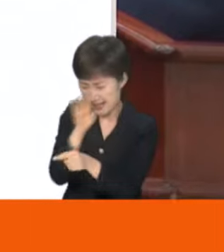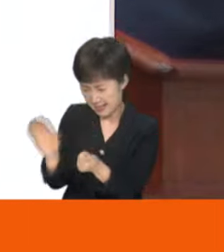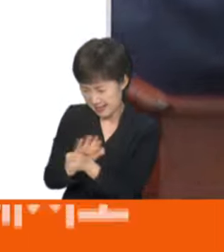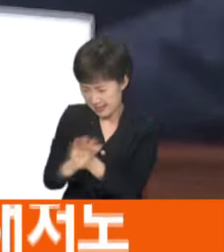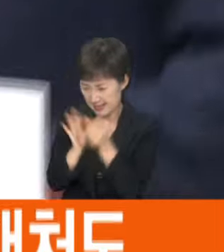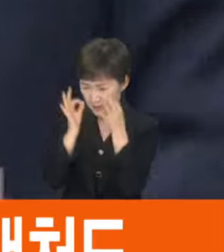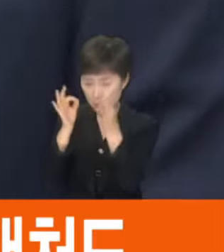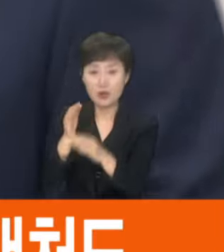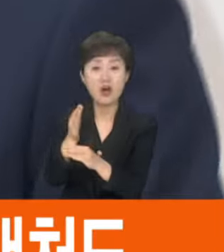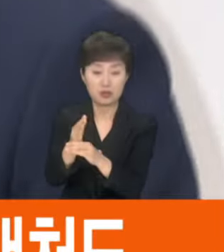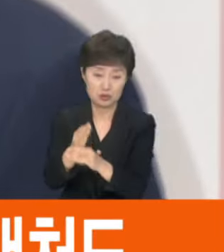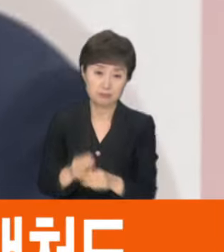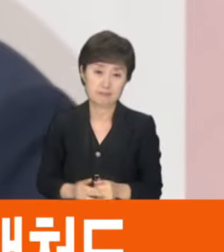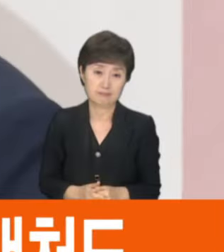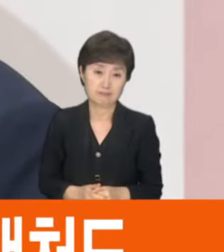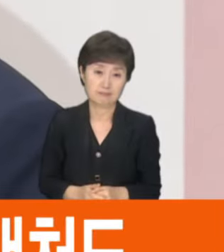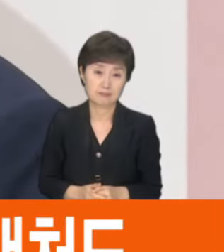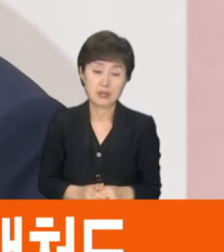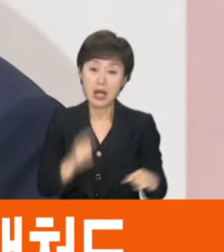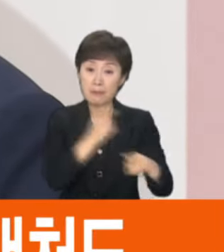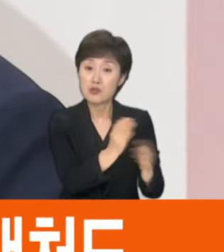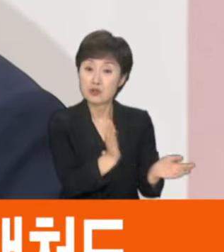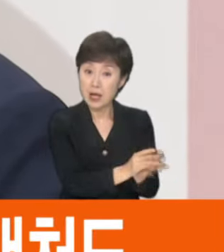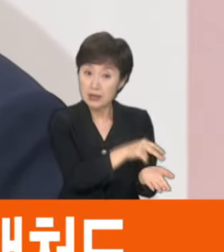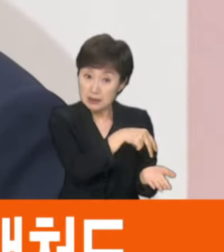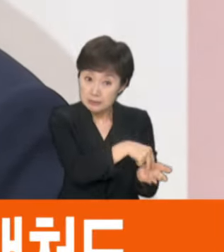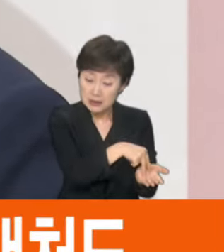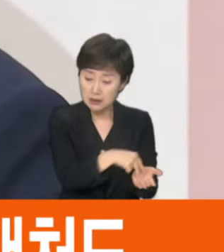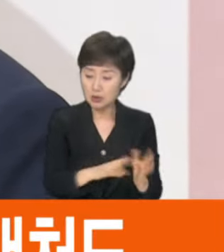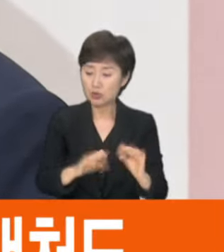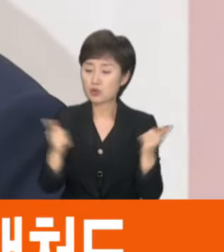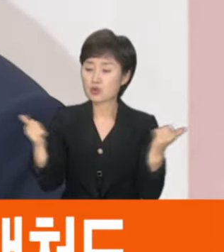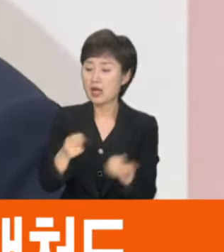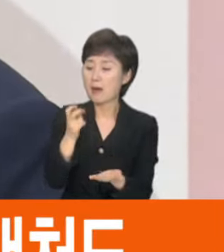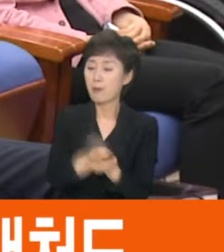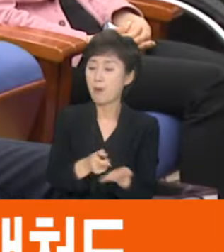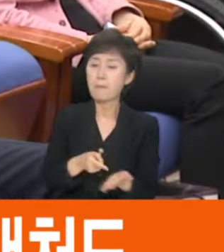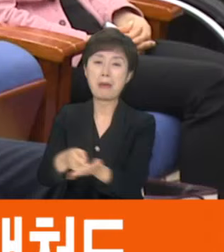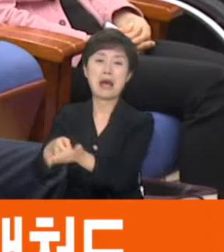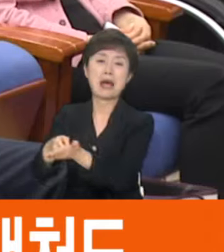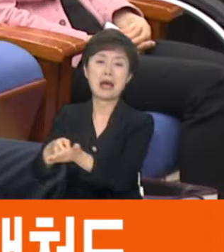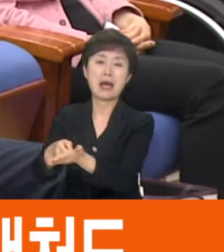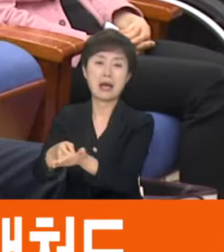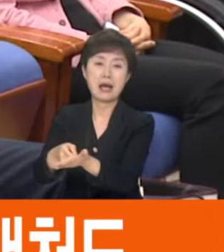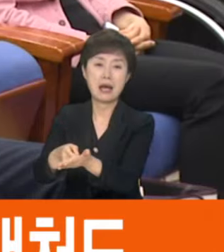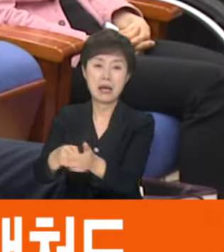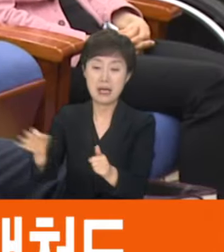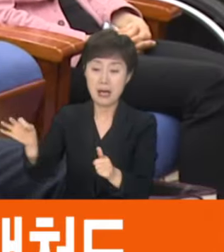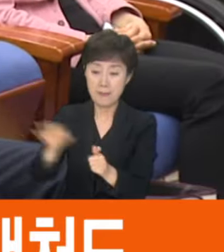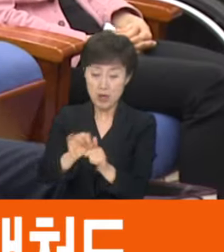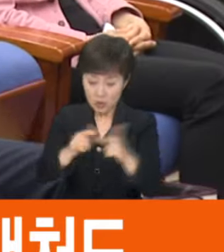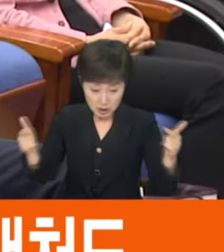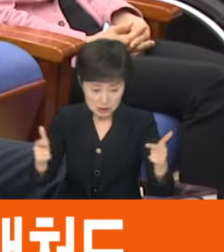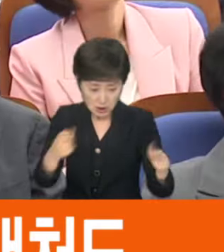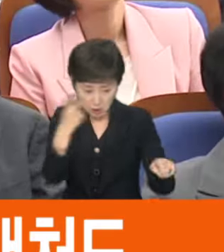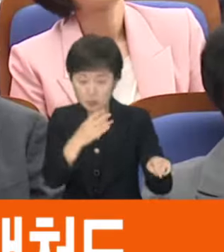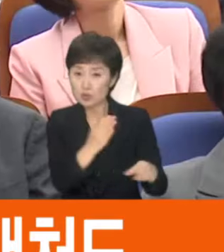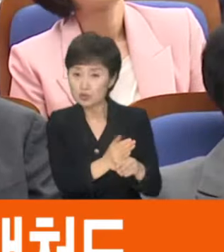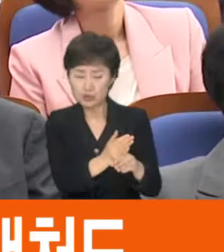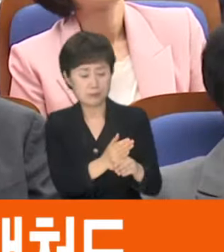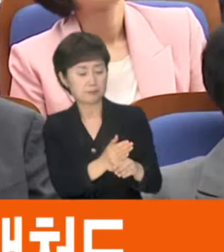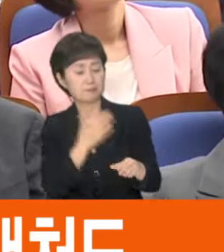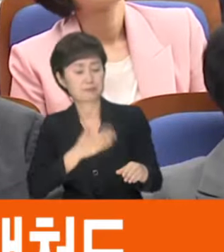것을 예고한 상황입니다. 민주당이 국회 입법만으로 민생회복지원금의 효력을 발휘하는 방안을 검토 중인